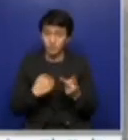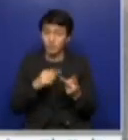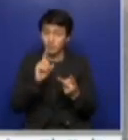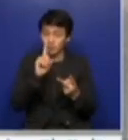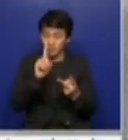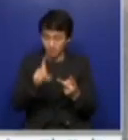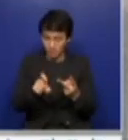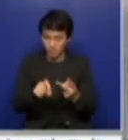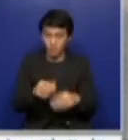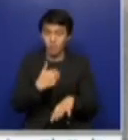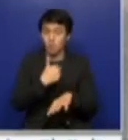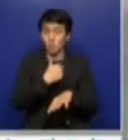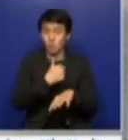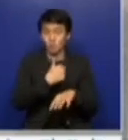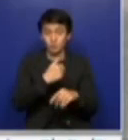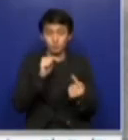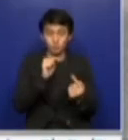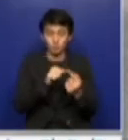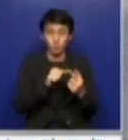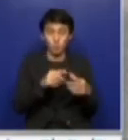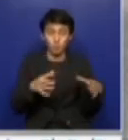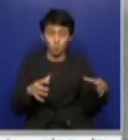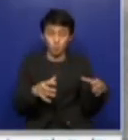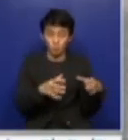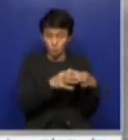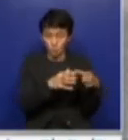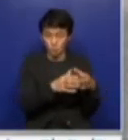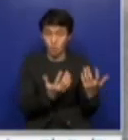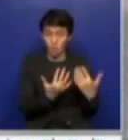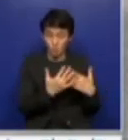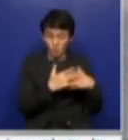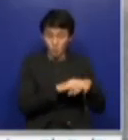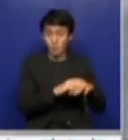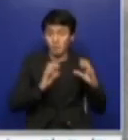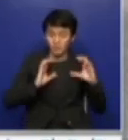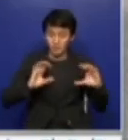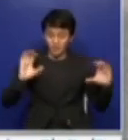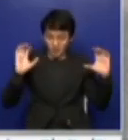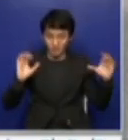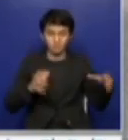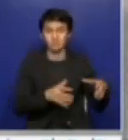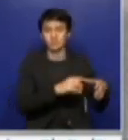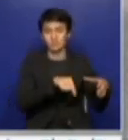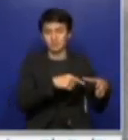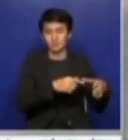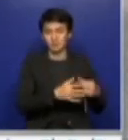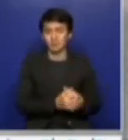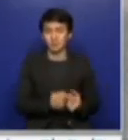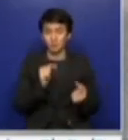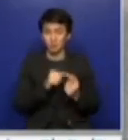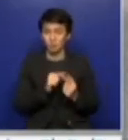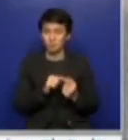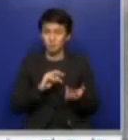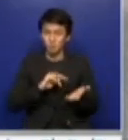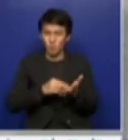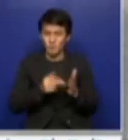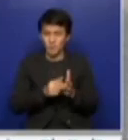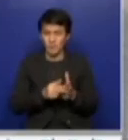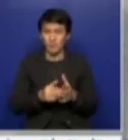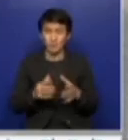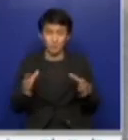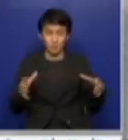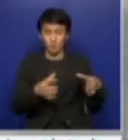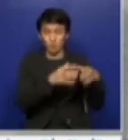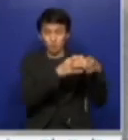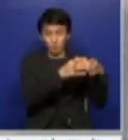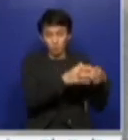รรคร่วมรัฐบาลว่าท่านจะกอดคอกันจนเรือจมน้ำหมดทั้งลำด้วยกันหรือ